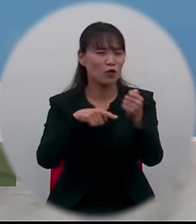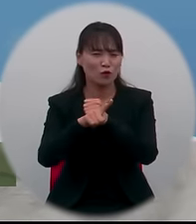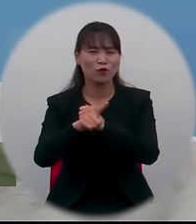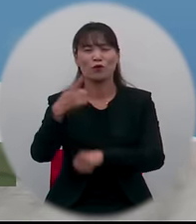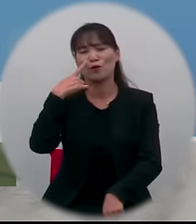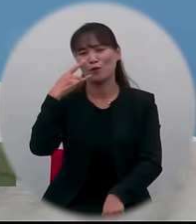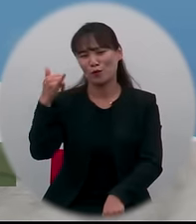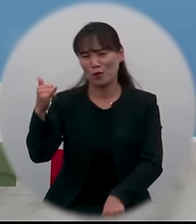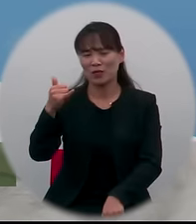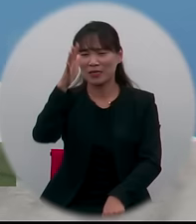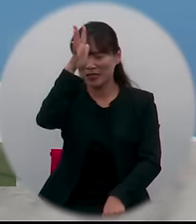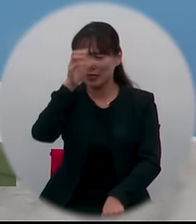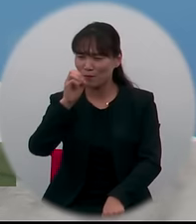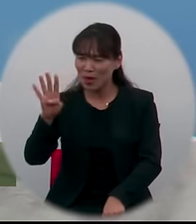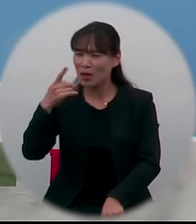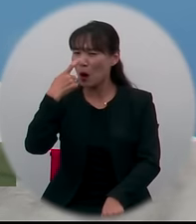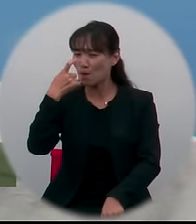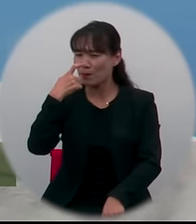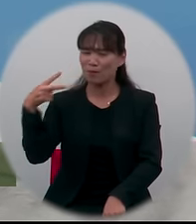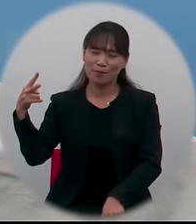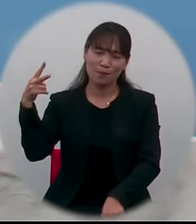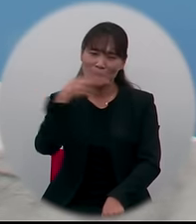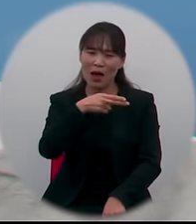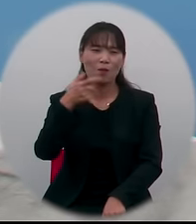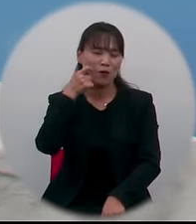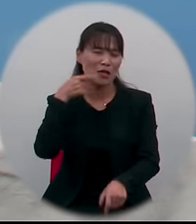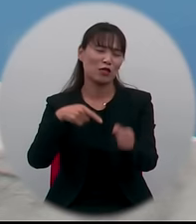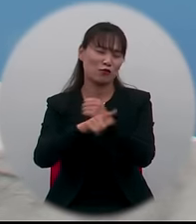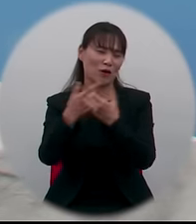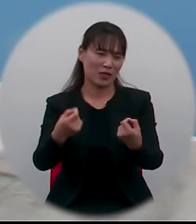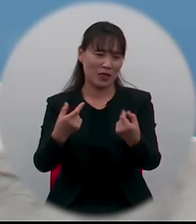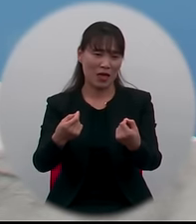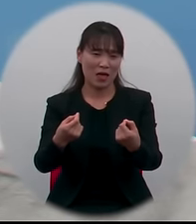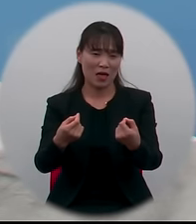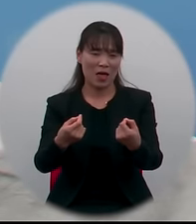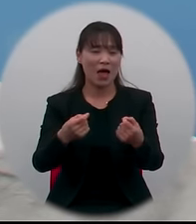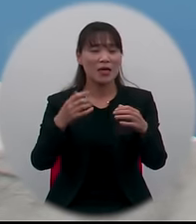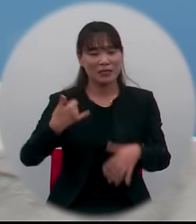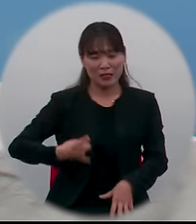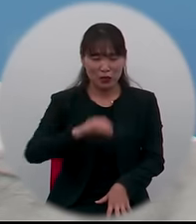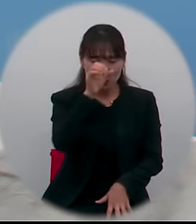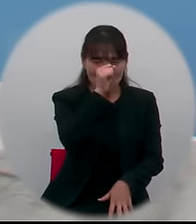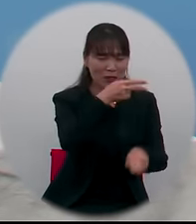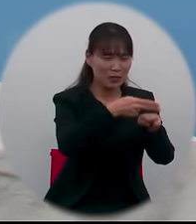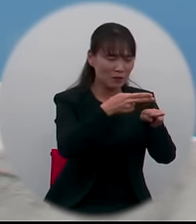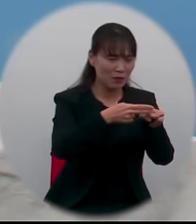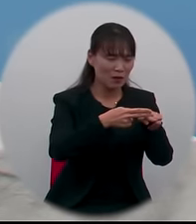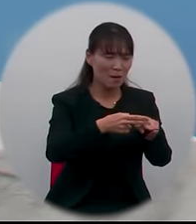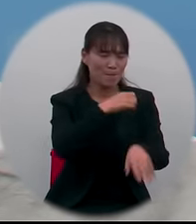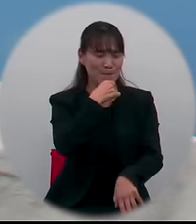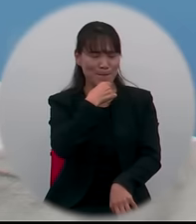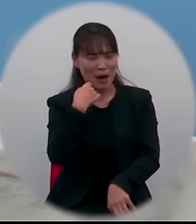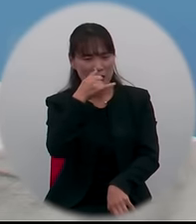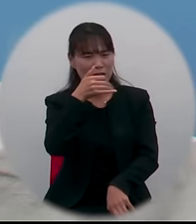커피를 끊기 어려운 이유와 같다라고 할 수 있어요 그런데 마라탕 탕우르 맛은 있지만 자극성이